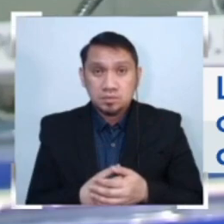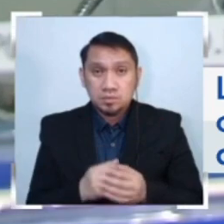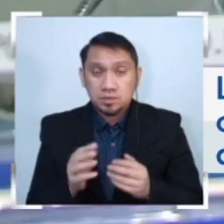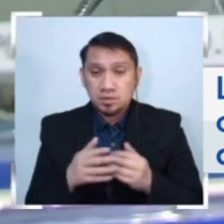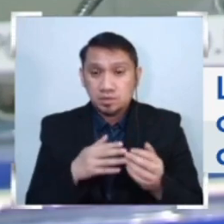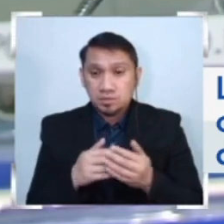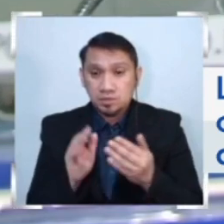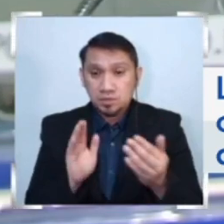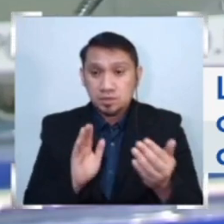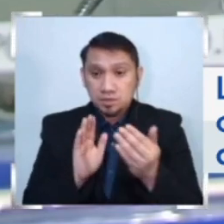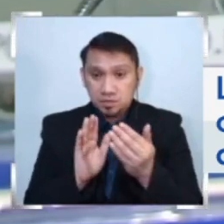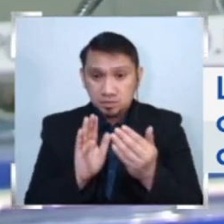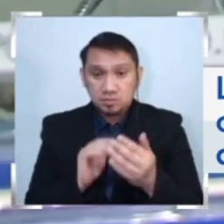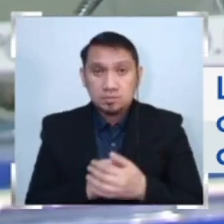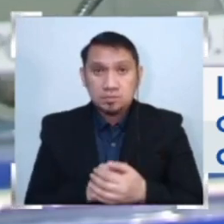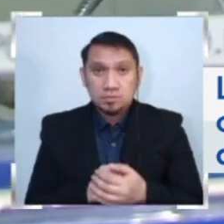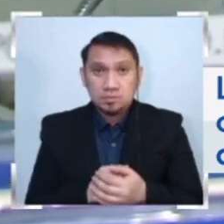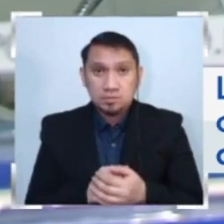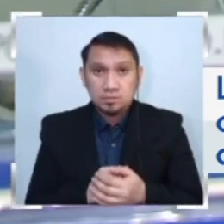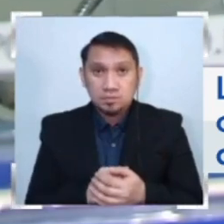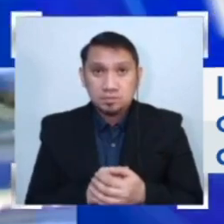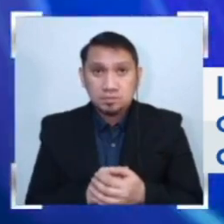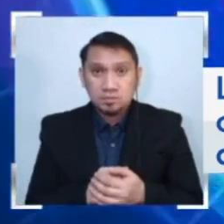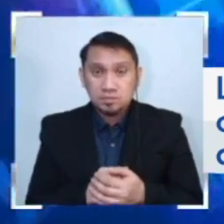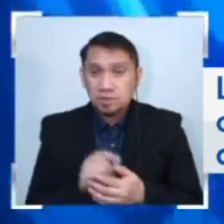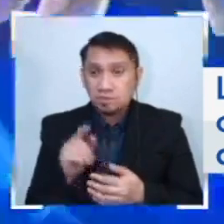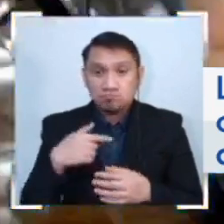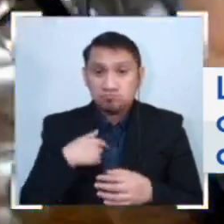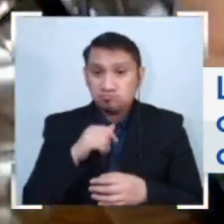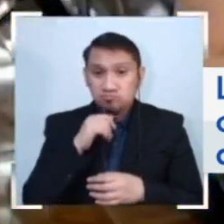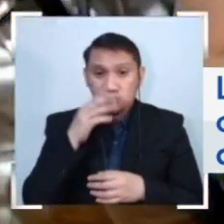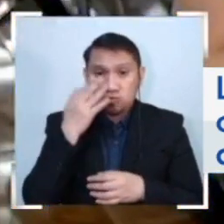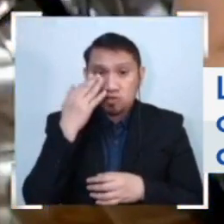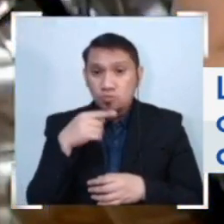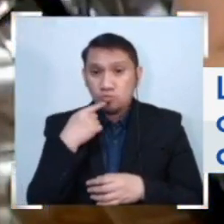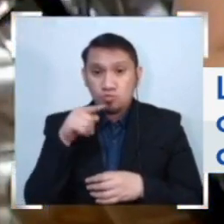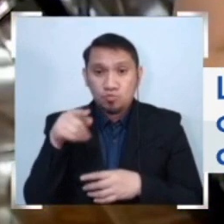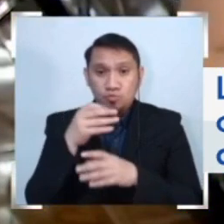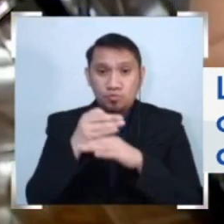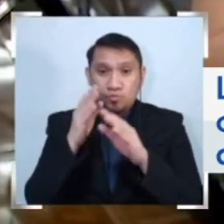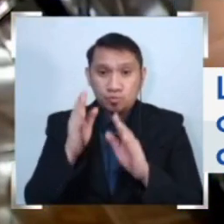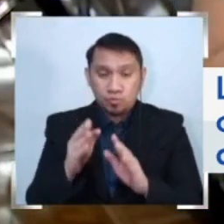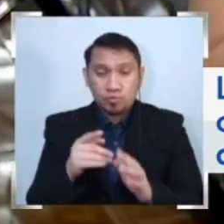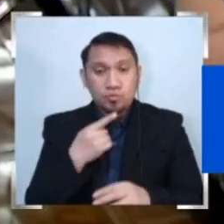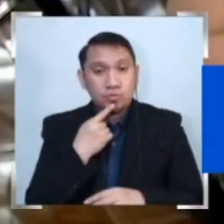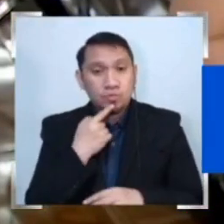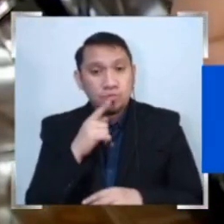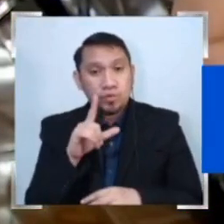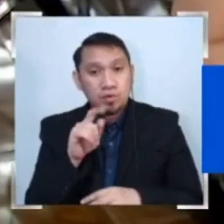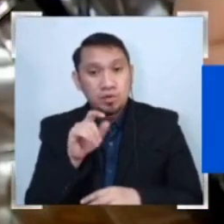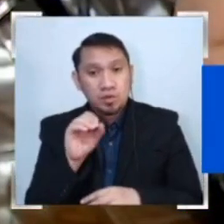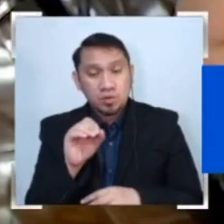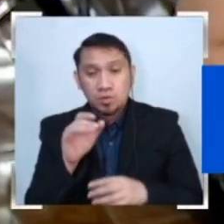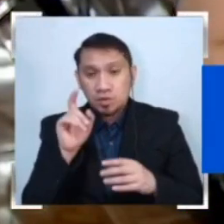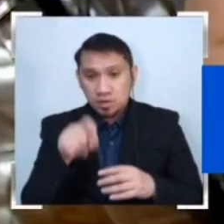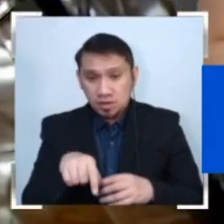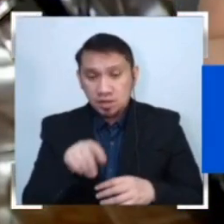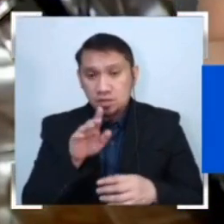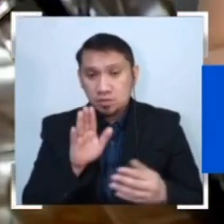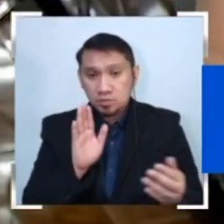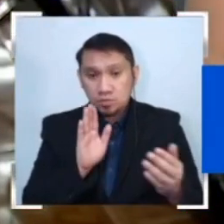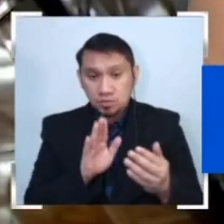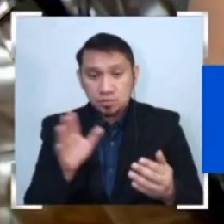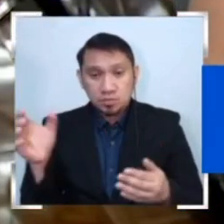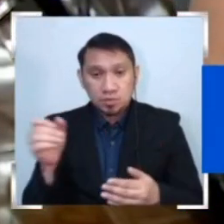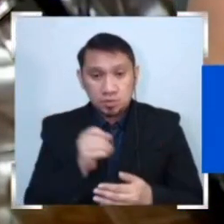niya na hindi po kami magkakilala. Paalala ng LTO, kailangan po ang inyong presensya sa pagkuha o